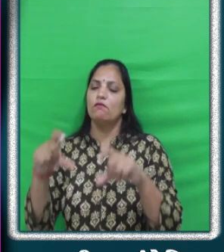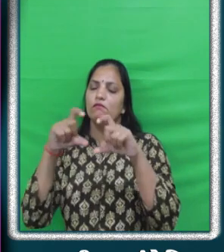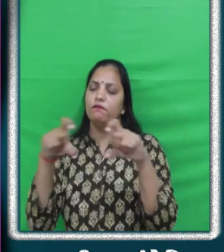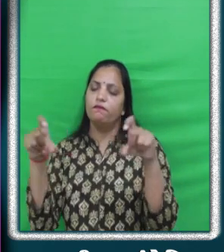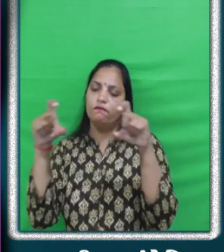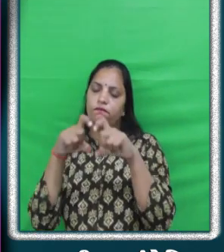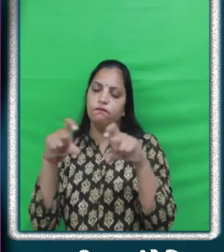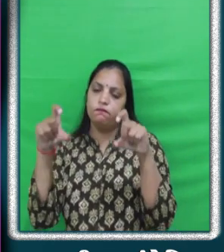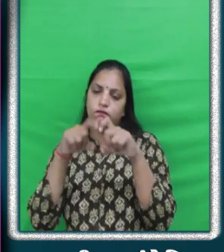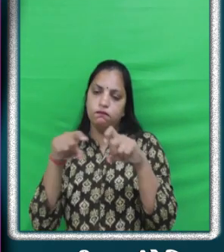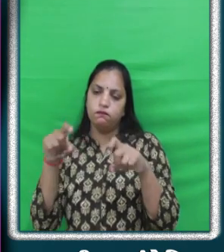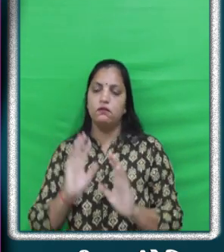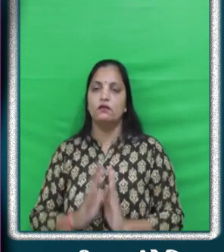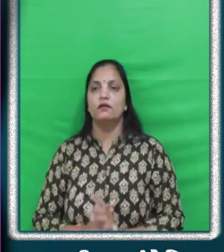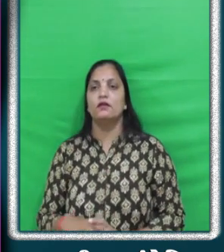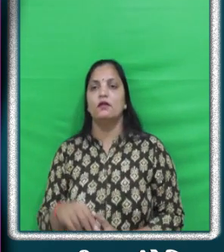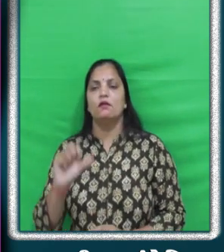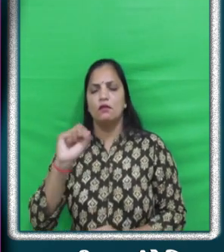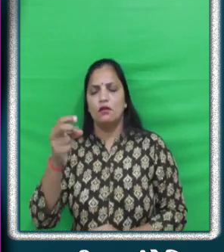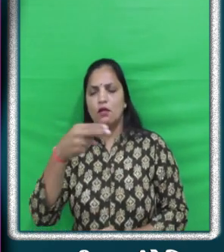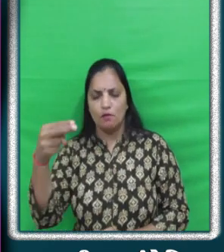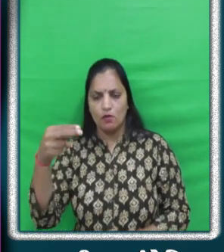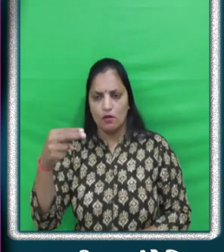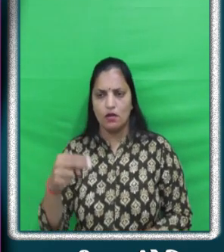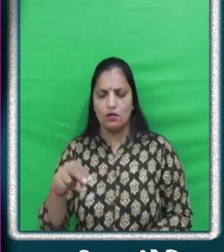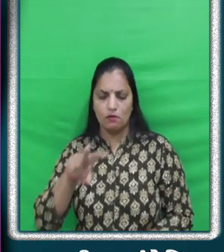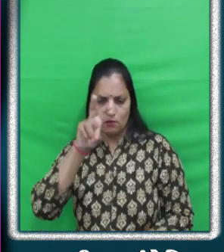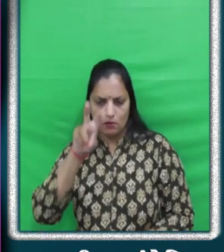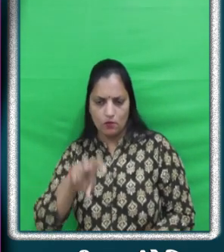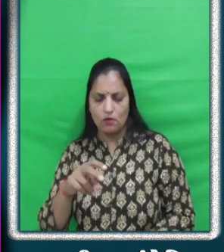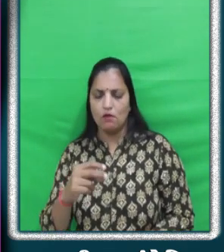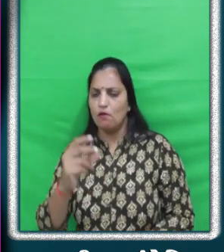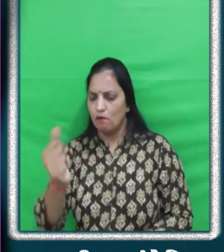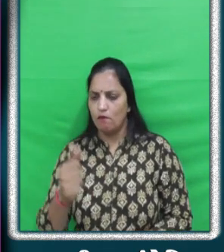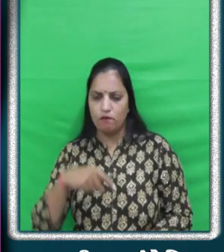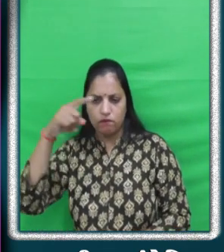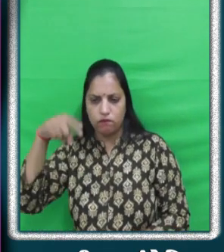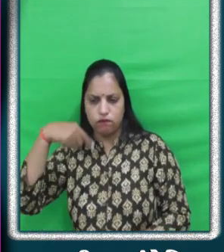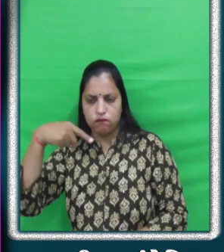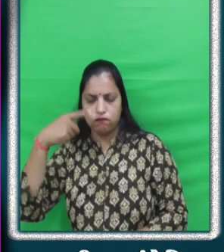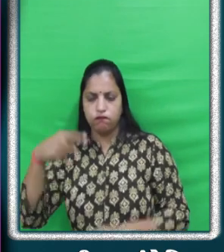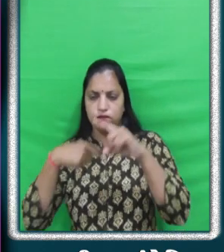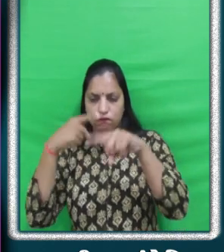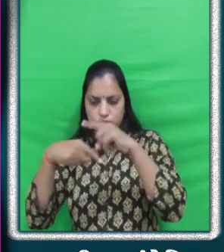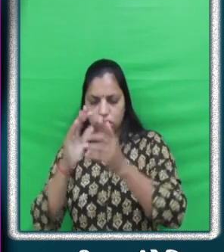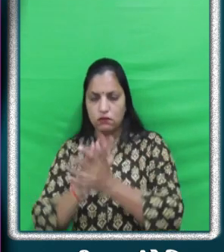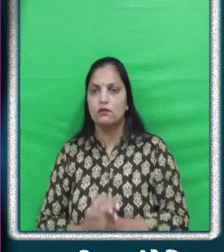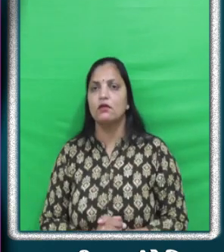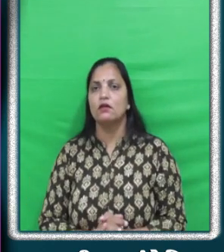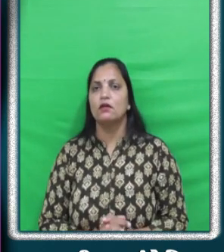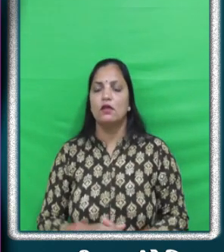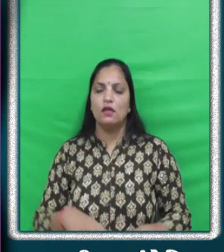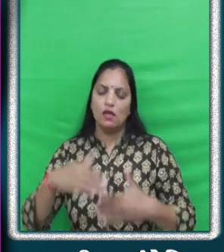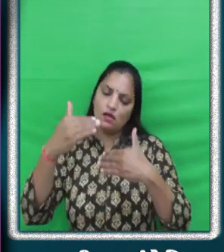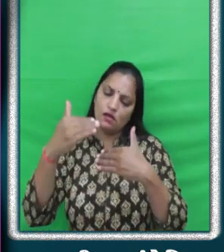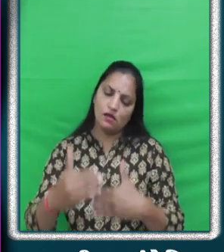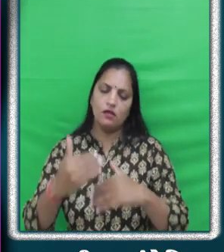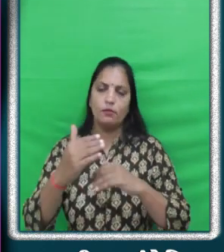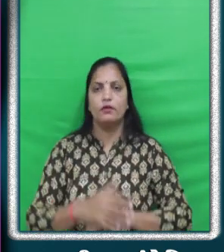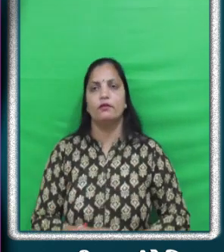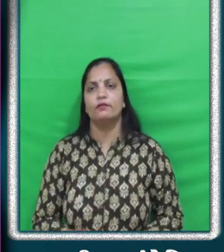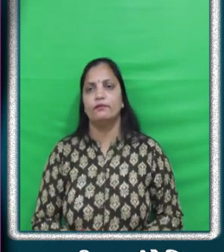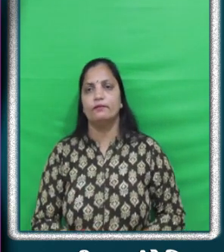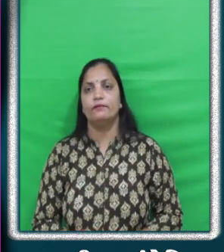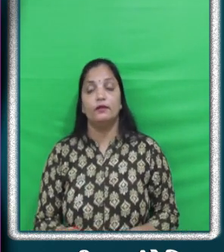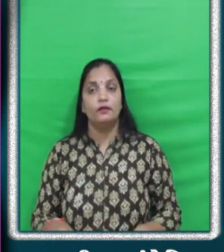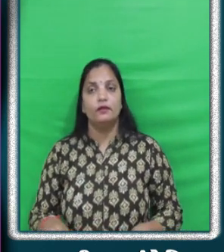જેના નામ બોલાય એની જ નોટિસ, કેમ કે ઝડપથી સ્ક્રોલ થતા હોય એટલે બધાના નામ વાંચવા અહીં એક મર્યાદા થઈ જાય